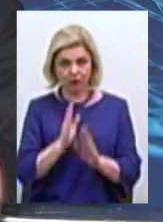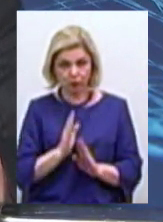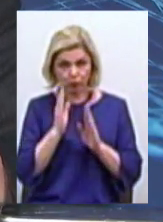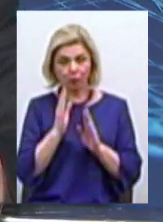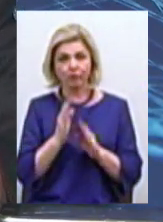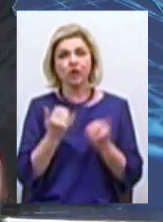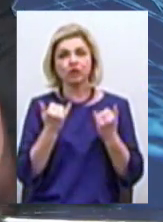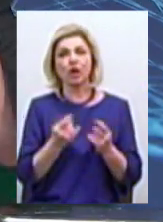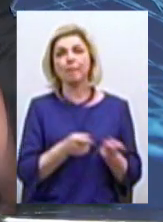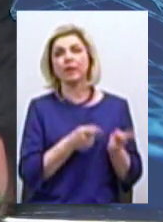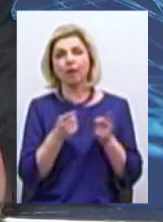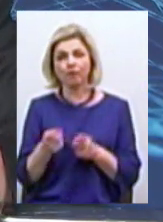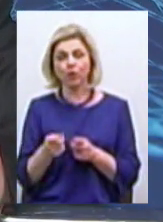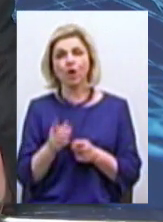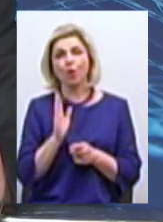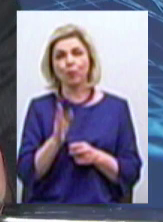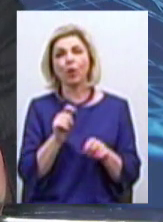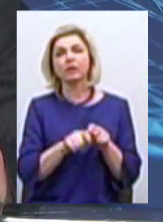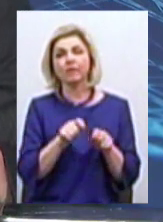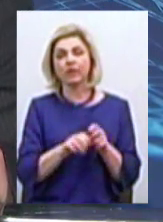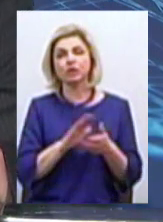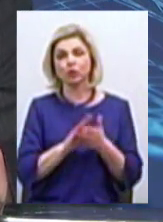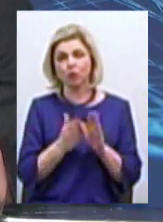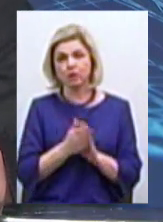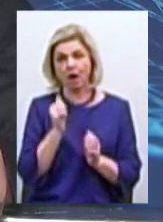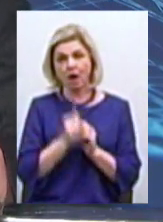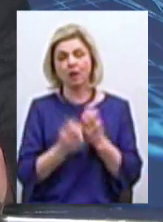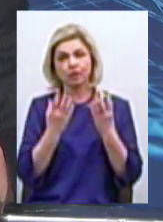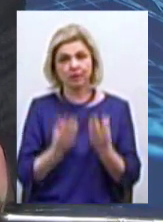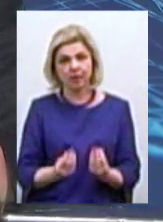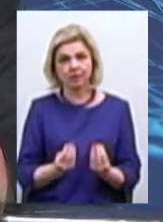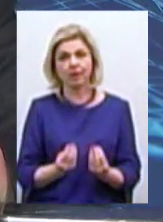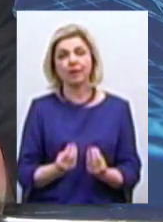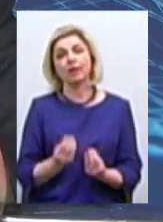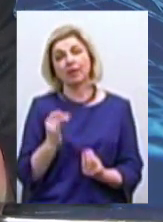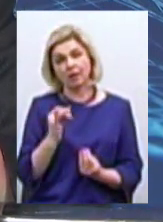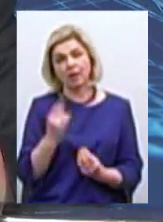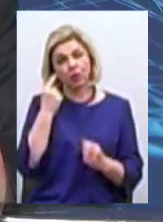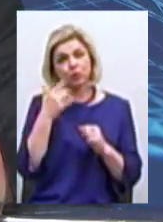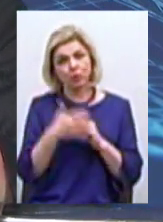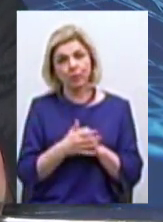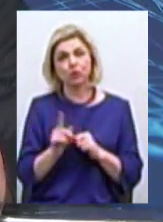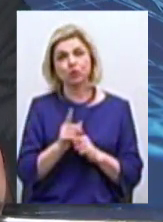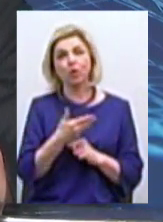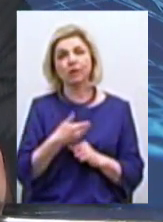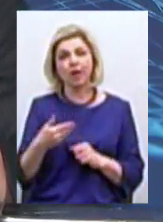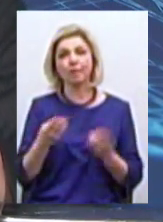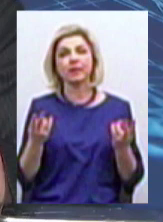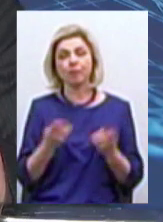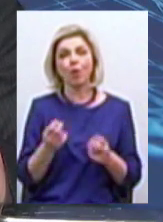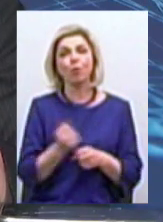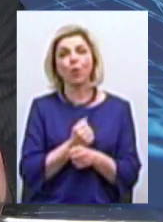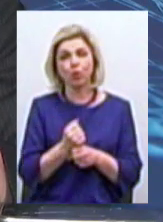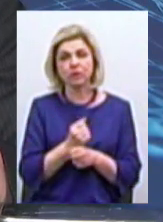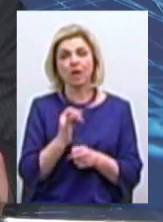Ми зараз переходимо, просто будемо моніторити ситуацію щоденно і розуміємо, що нам необхідно боротися